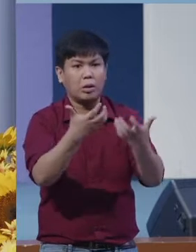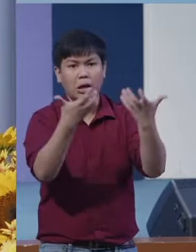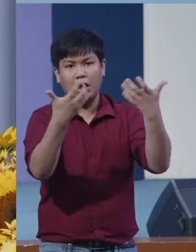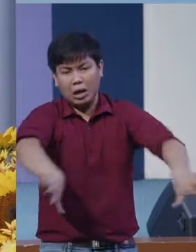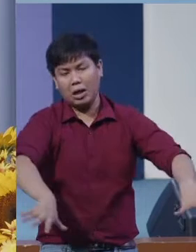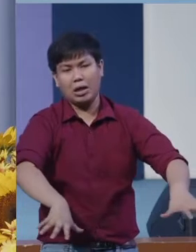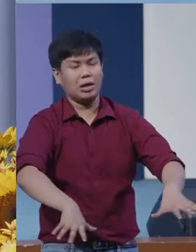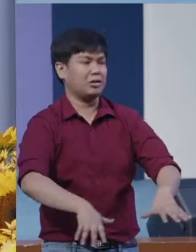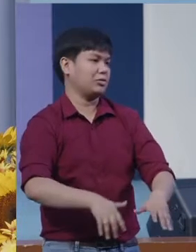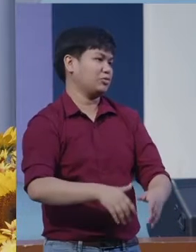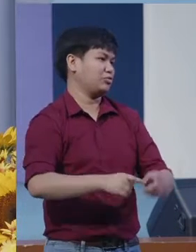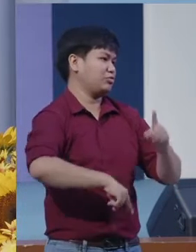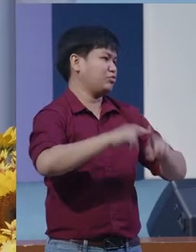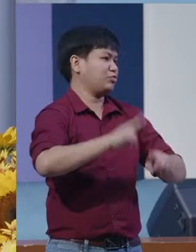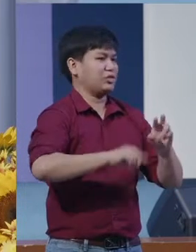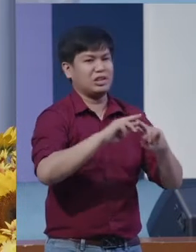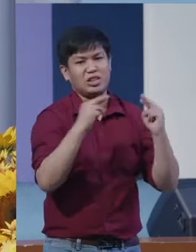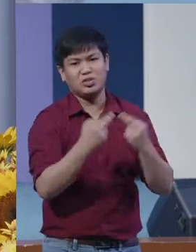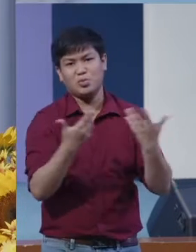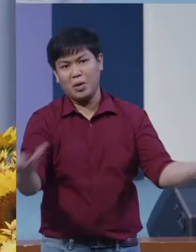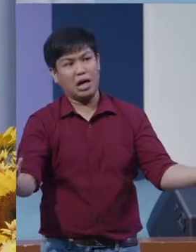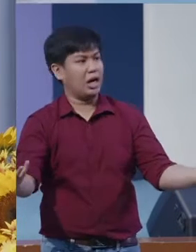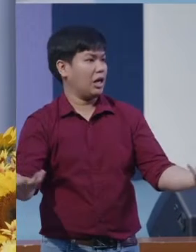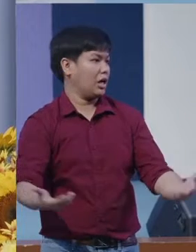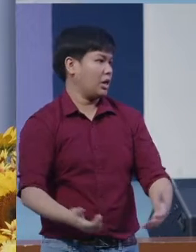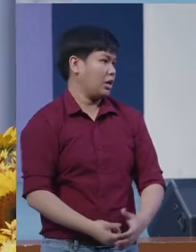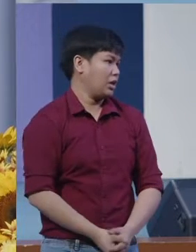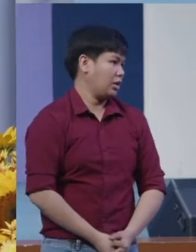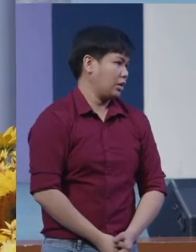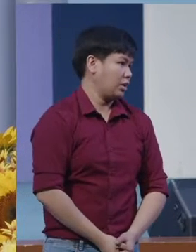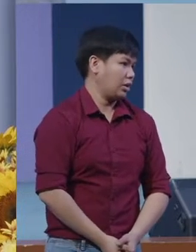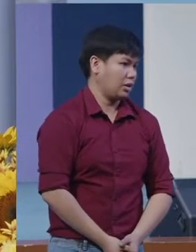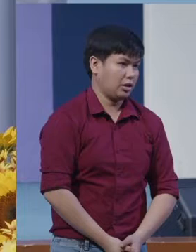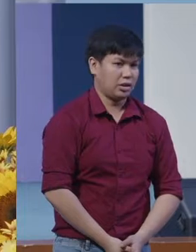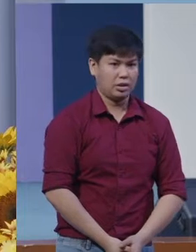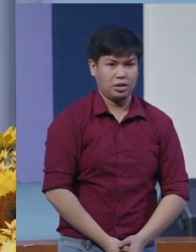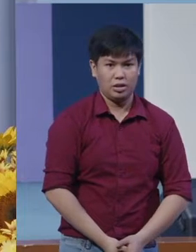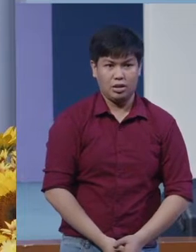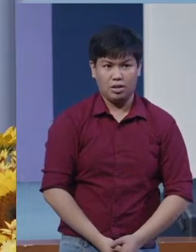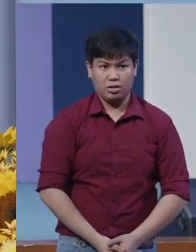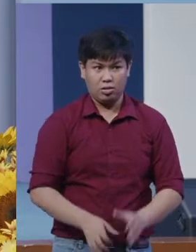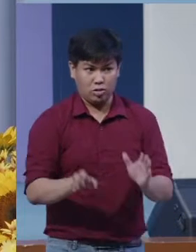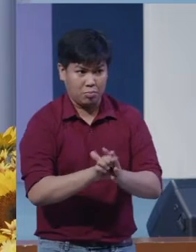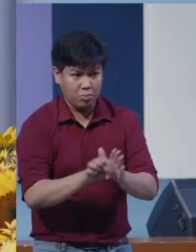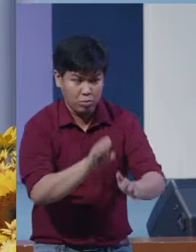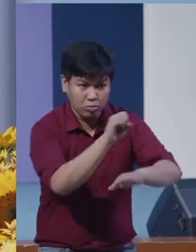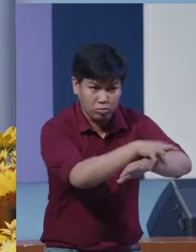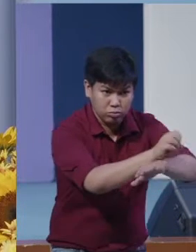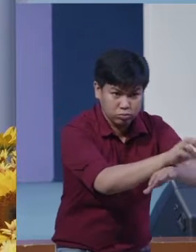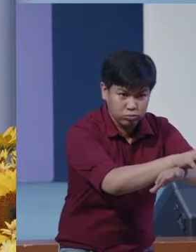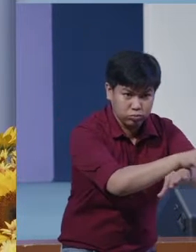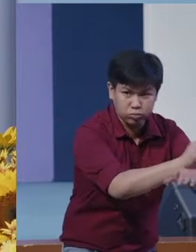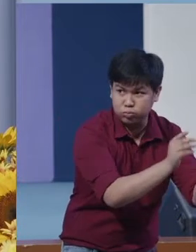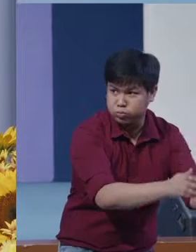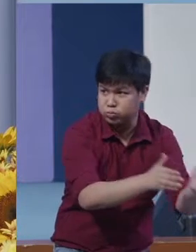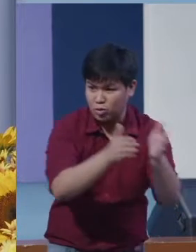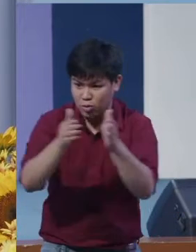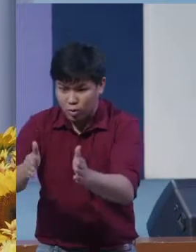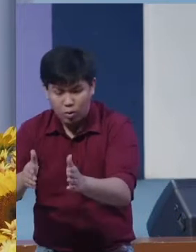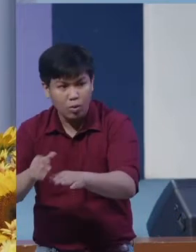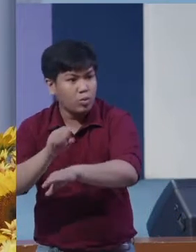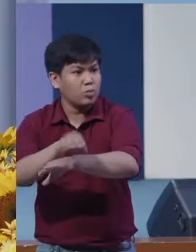inyo na may dalang chismis at share sa inyo, ang susunod na i-chismis niya, kayo.